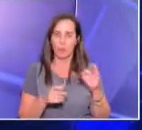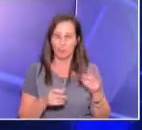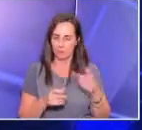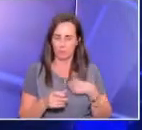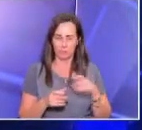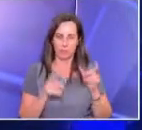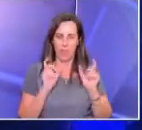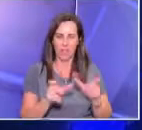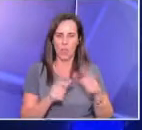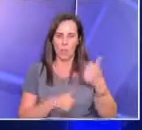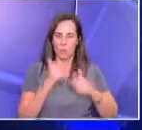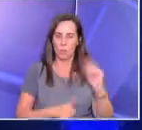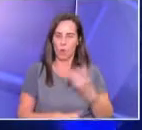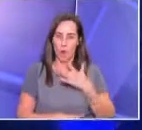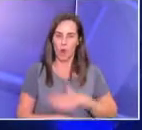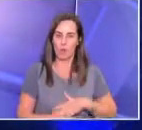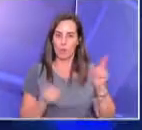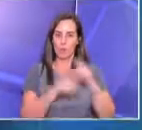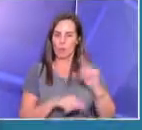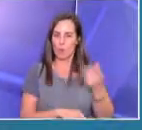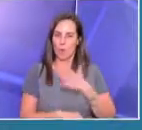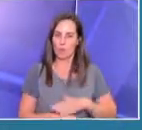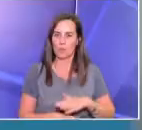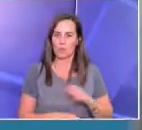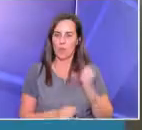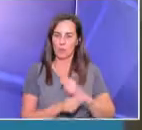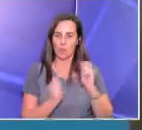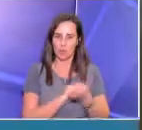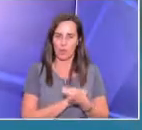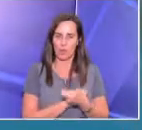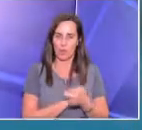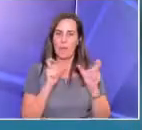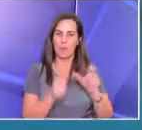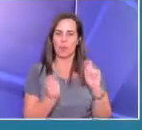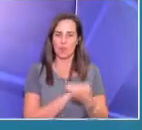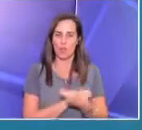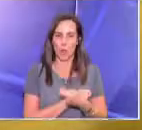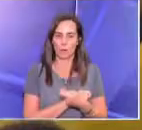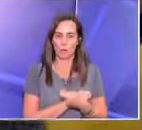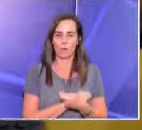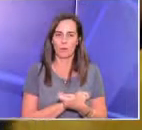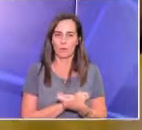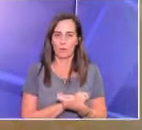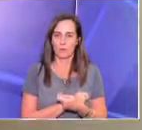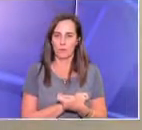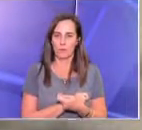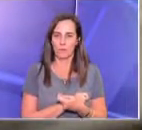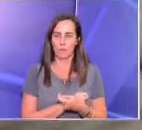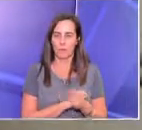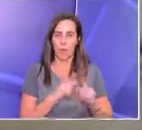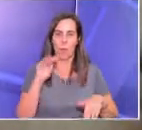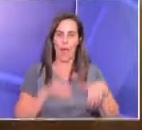מועמדים אחרים. כולם רצו לפסול אותה. כולם רצו למנוע את השינוי הזה בדרכים אחרות מאשר